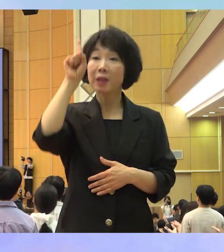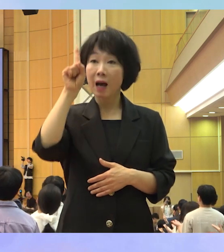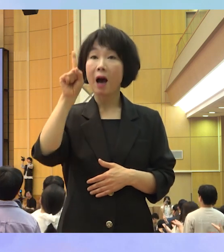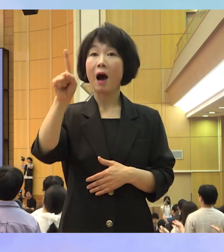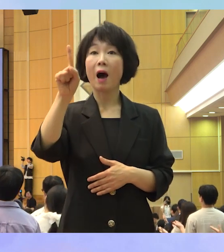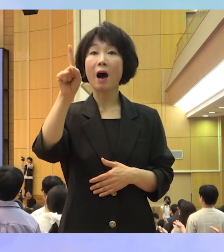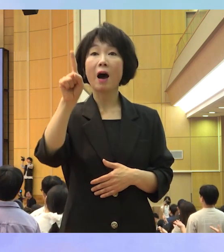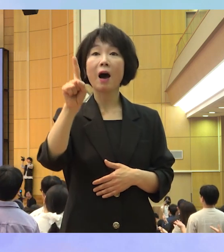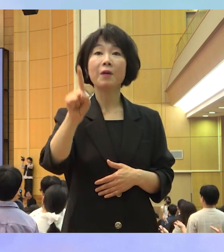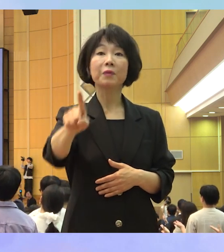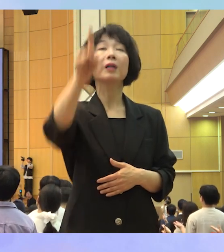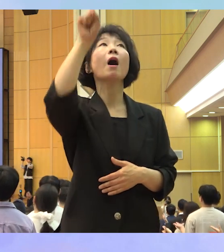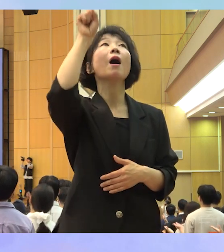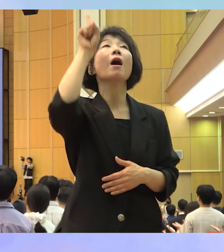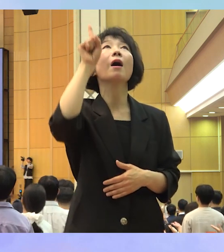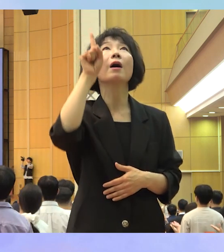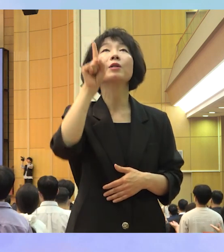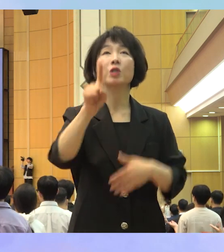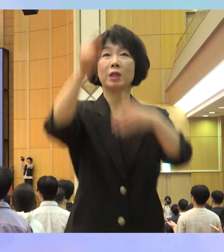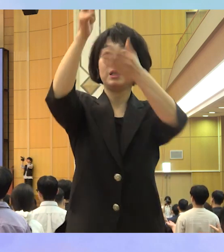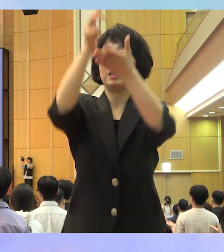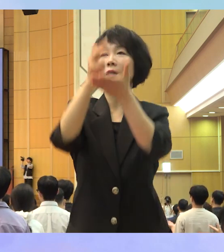원하는 한